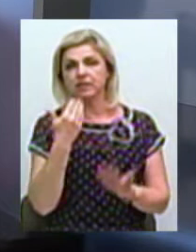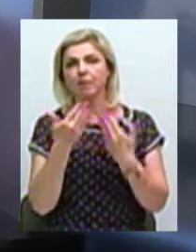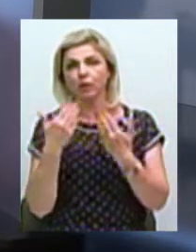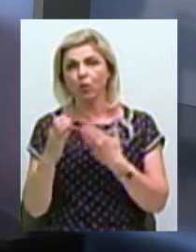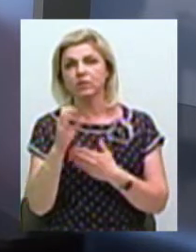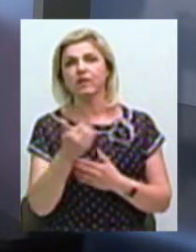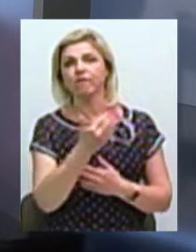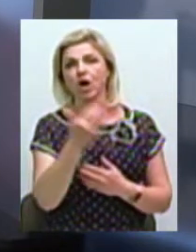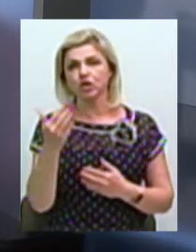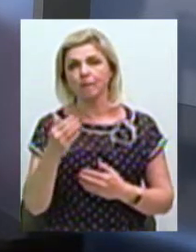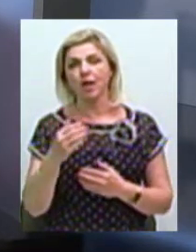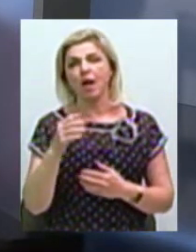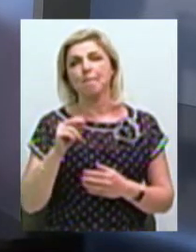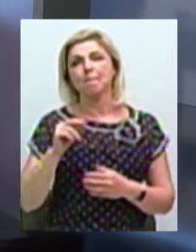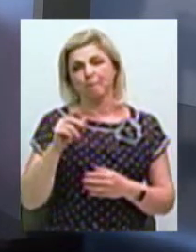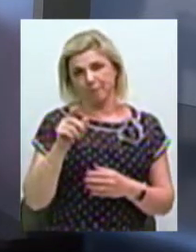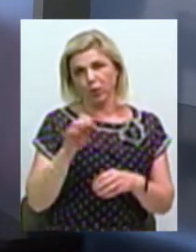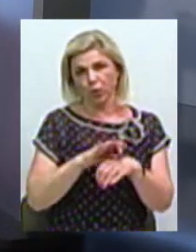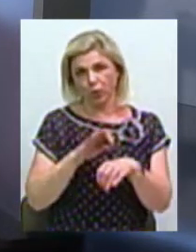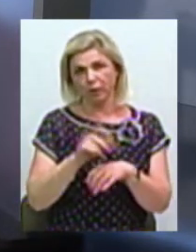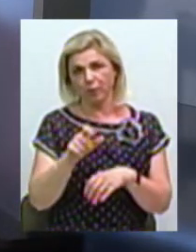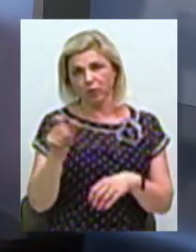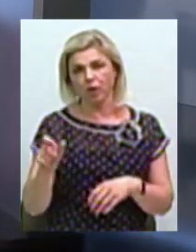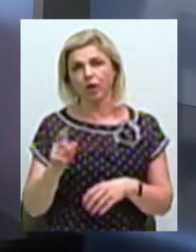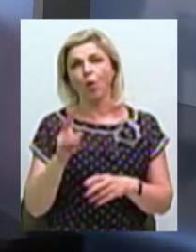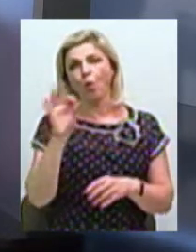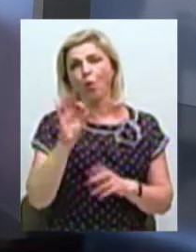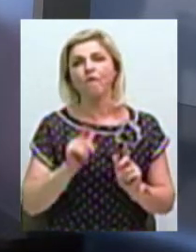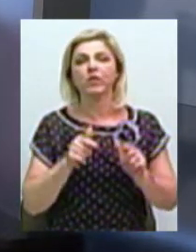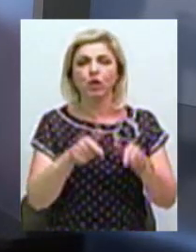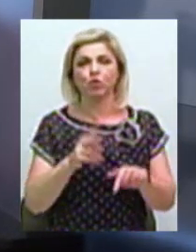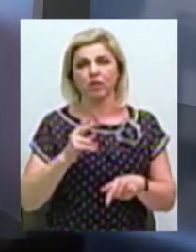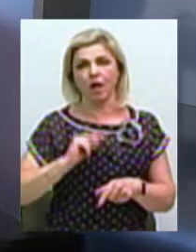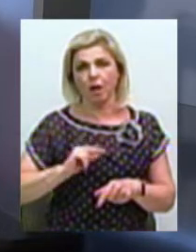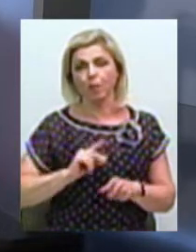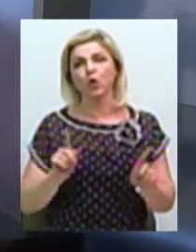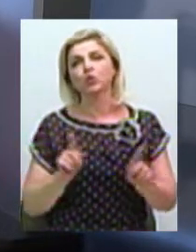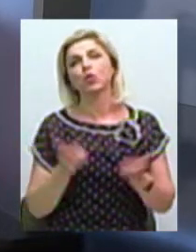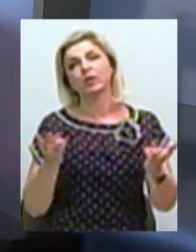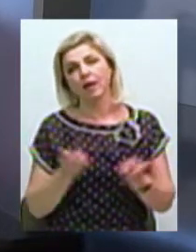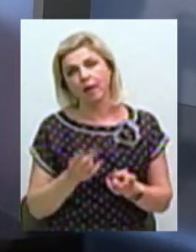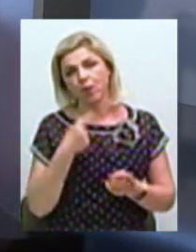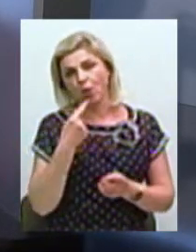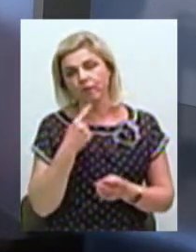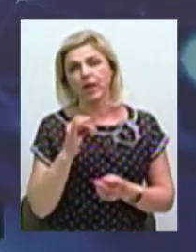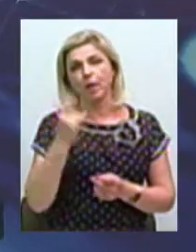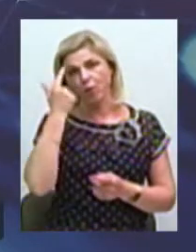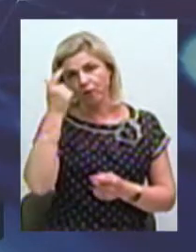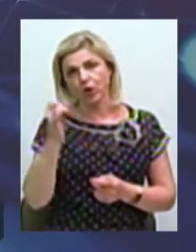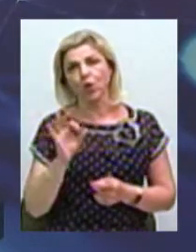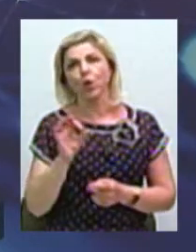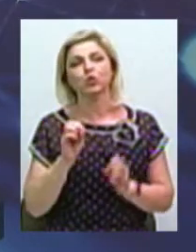вашими пацієнтами щодо влаштування на роботу? Чи треба? Що треба говорити і повідомляти, про